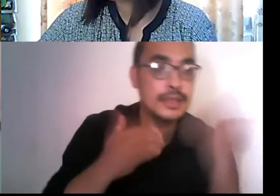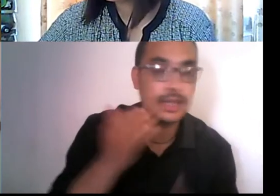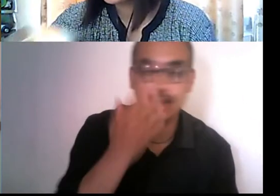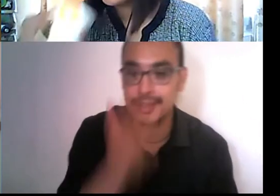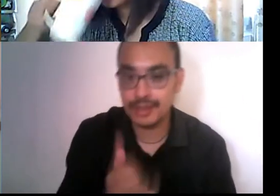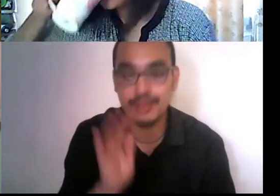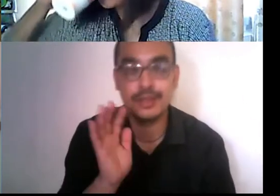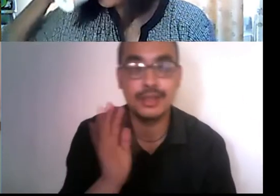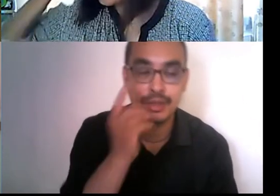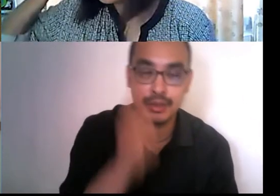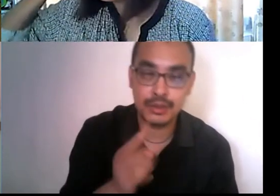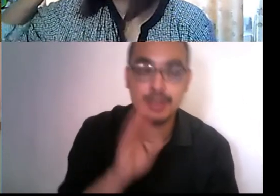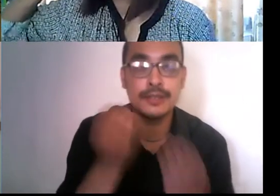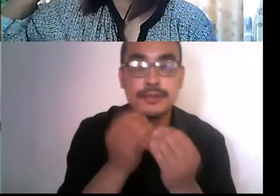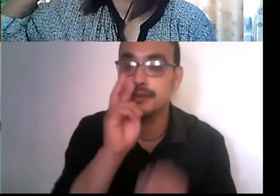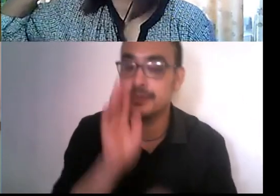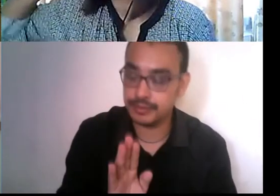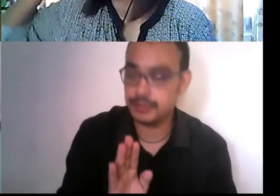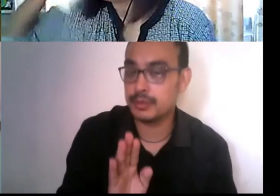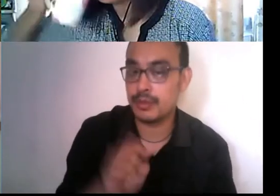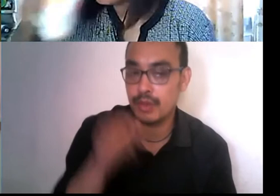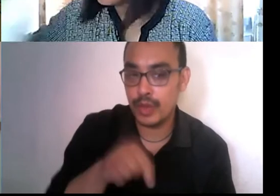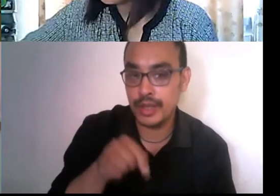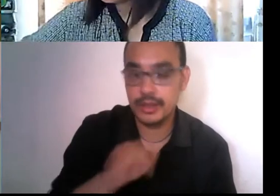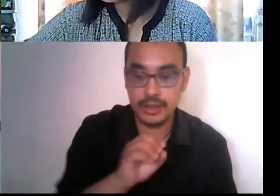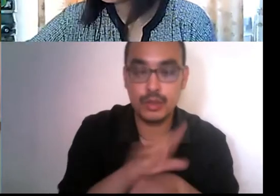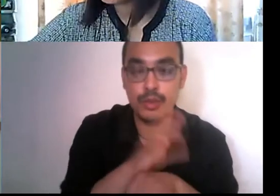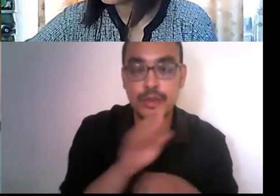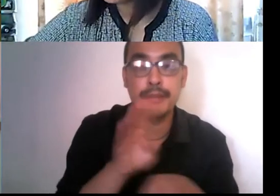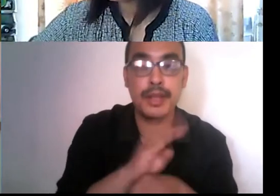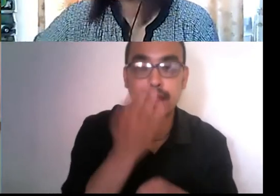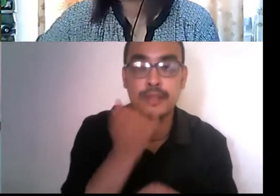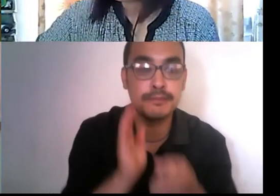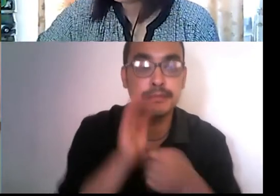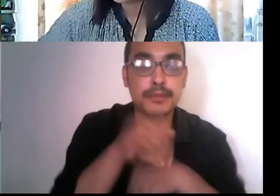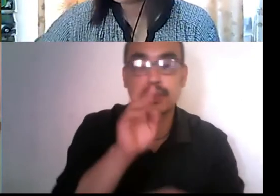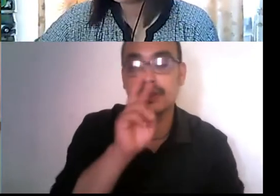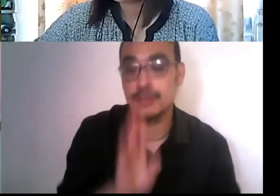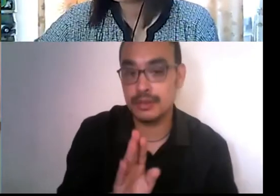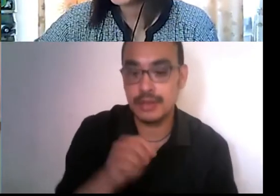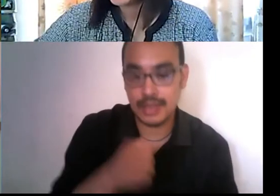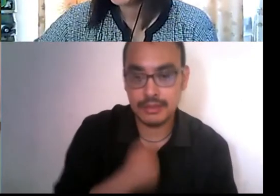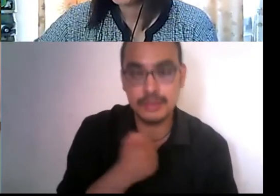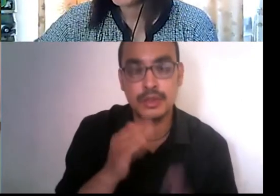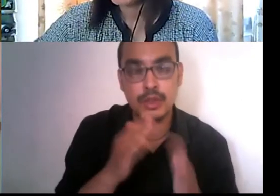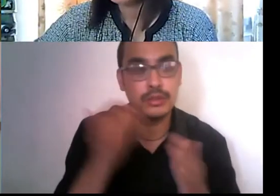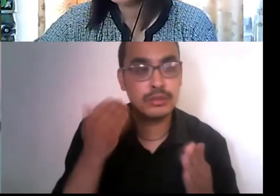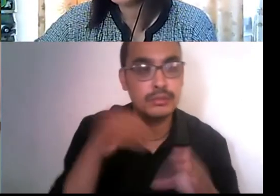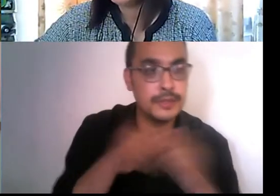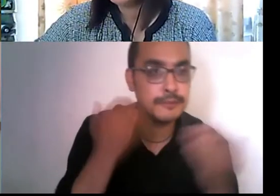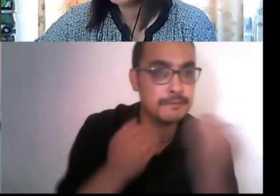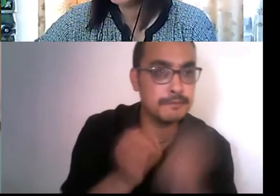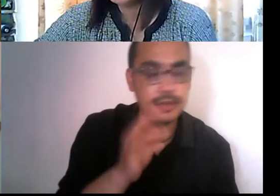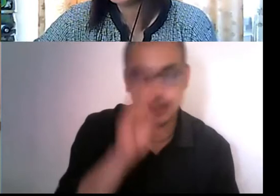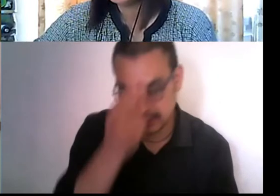होइन के भइरहेको छ र अहिले कोभिडको बेलामा किन बढिरहेको छ र आफैलाई घरेलु हिंसा भइरहेको छ कि छैन